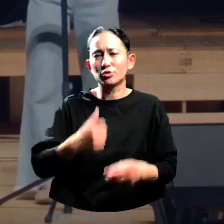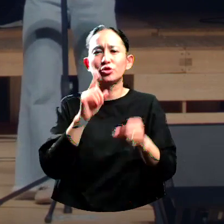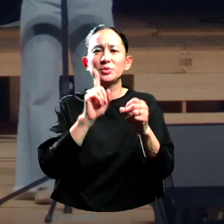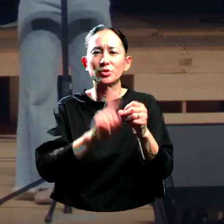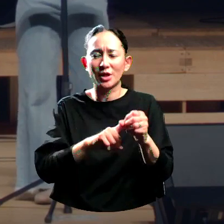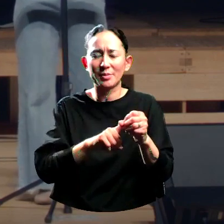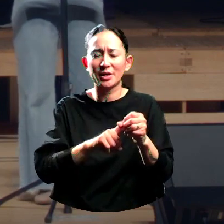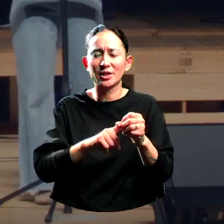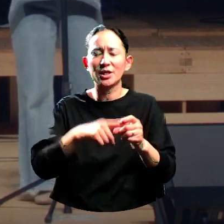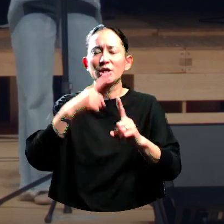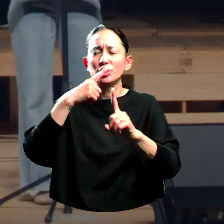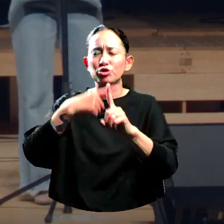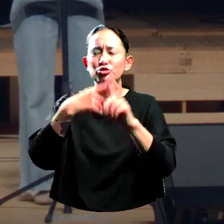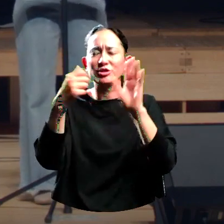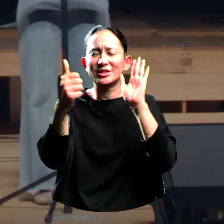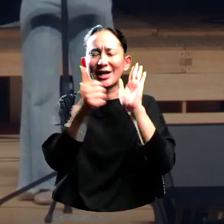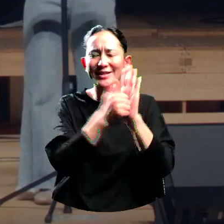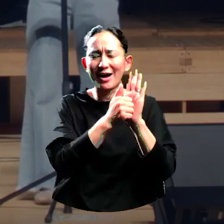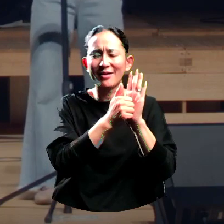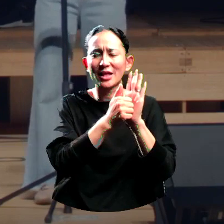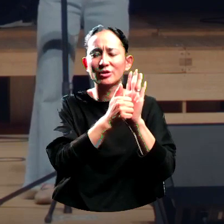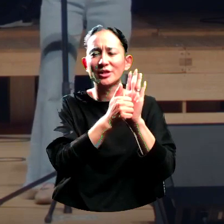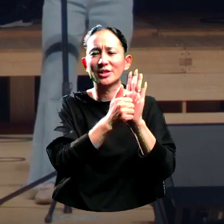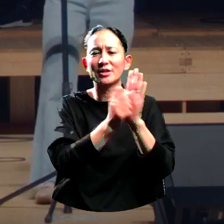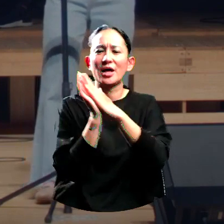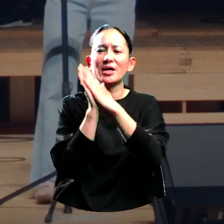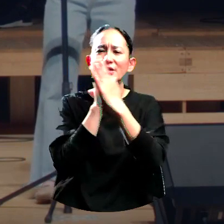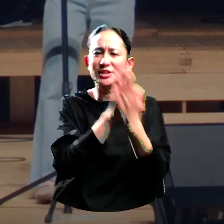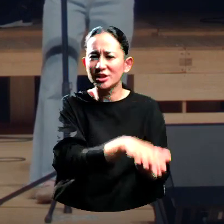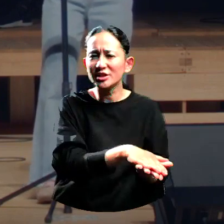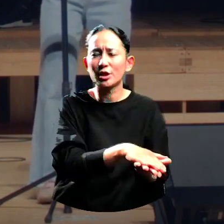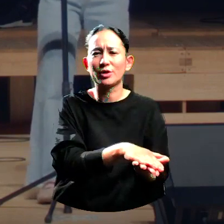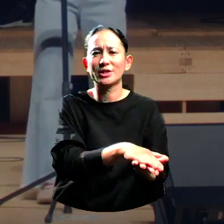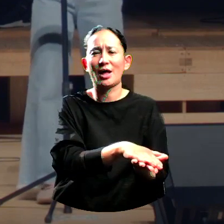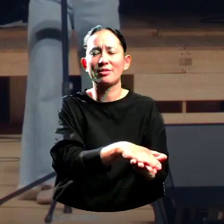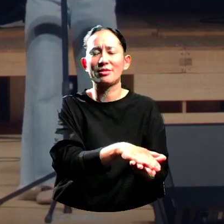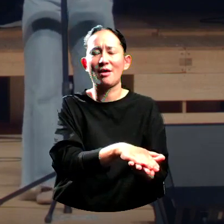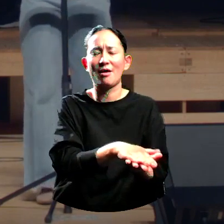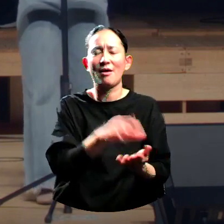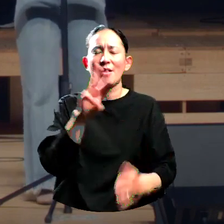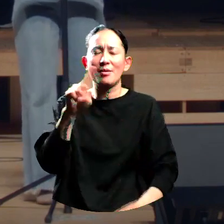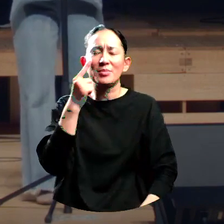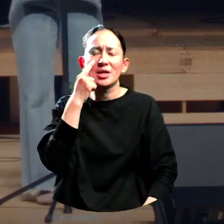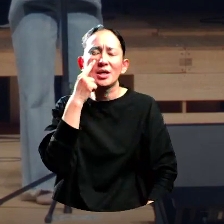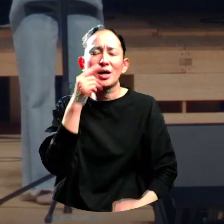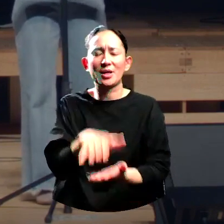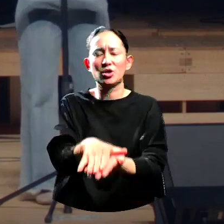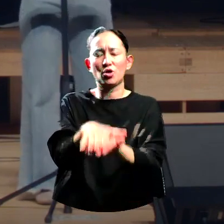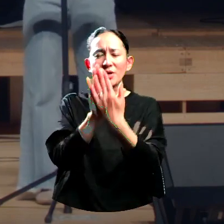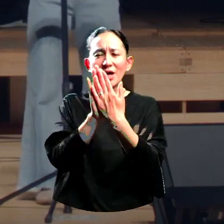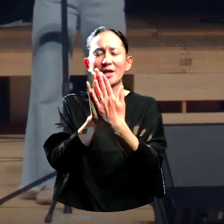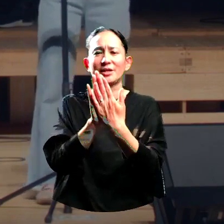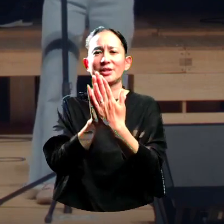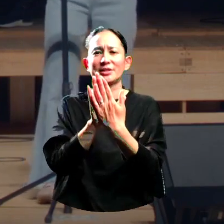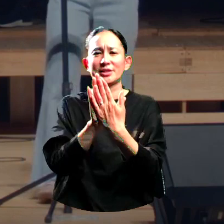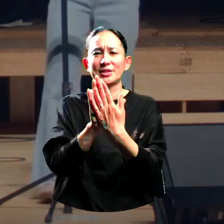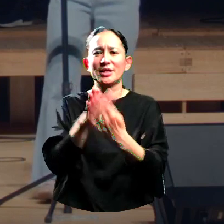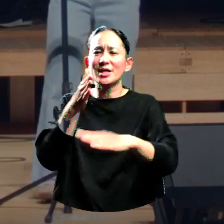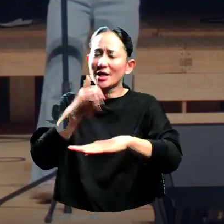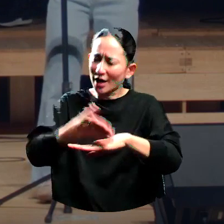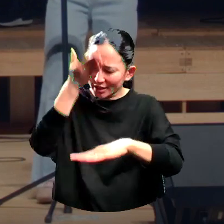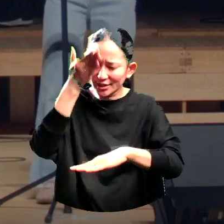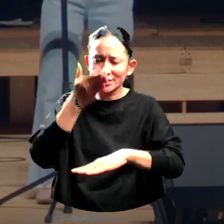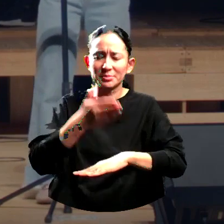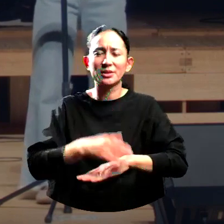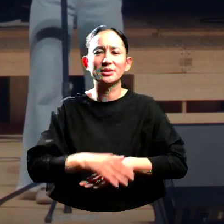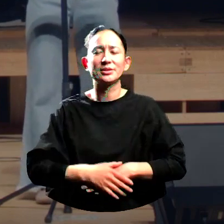私の罪、 十字架にかかってくださり、 十字架にかかって、 死んでくださり、 死んでください、 三日目によみがえってくださり、 三日目によみがえって、 感謝します、